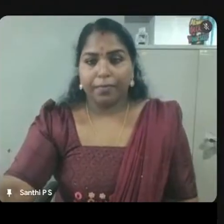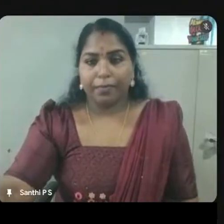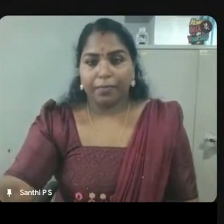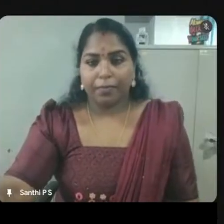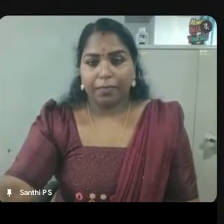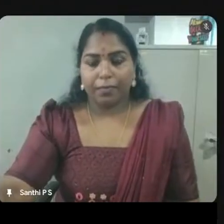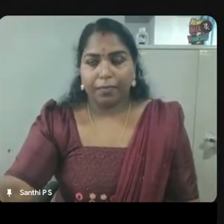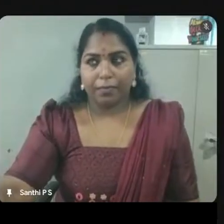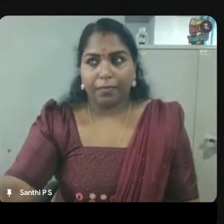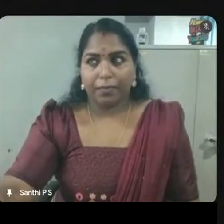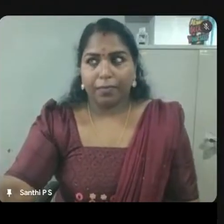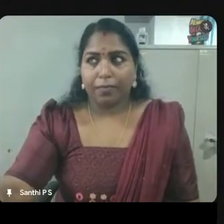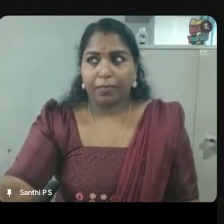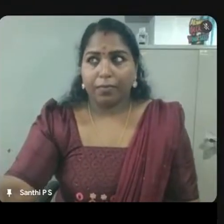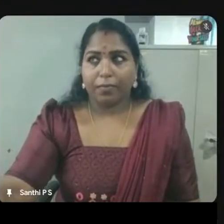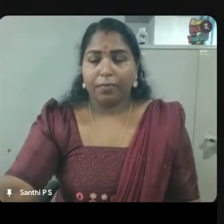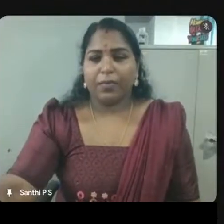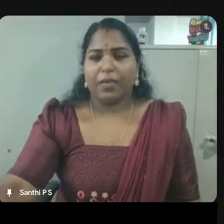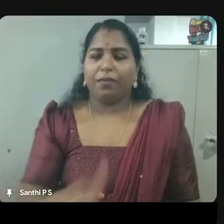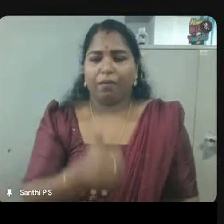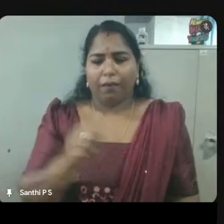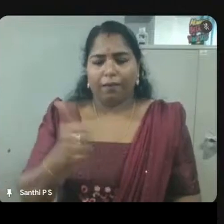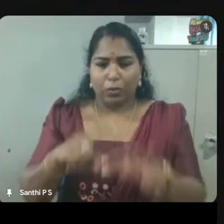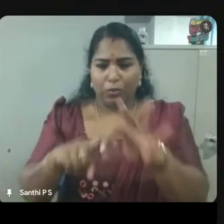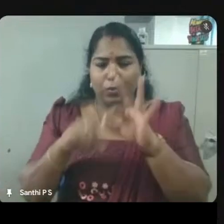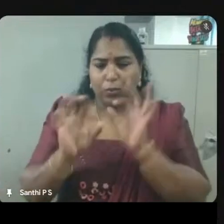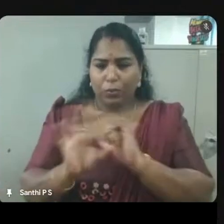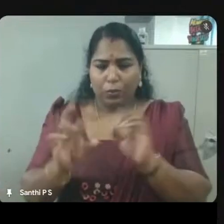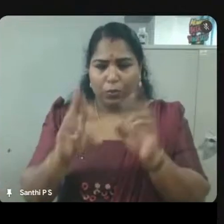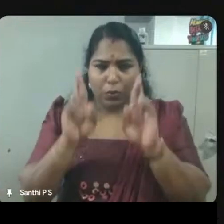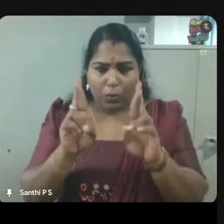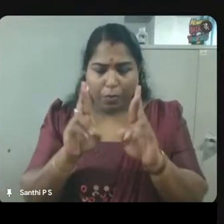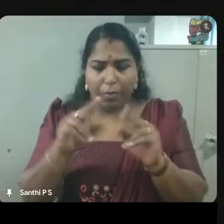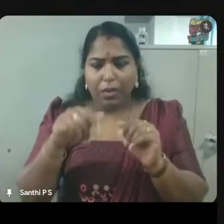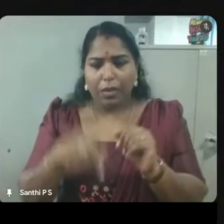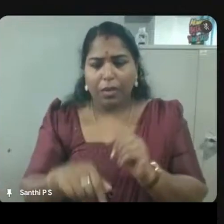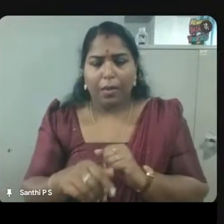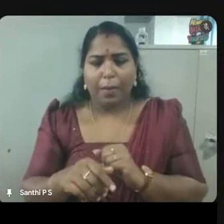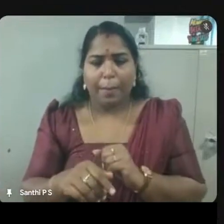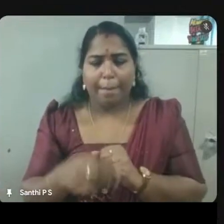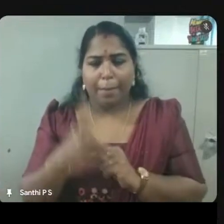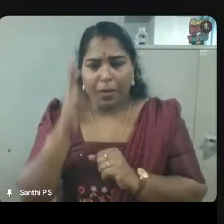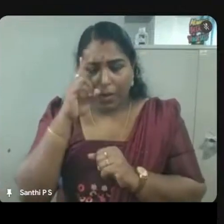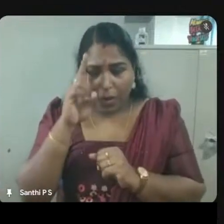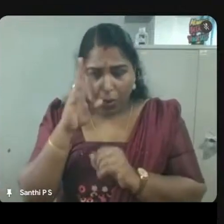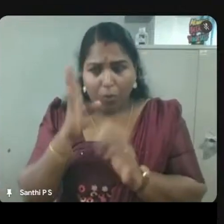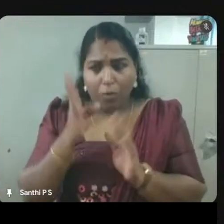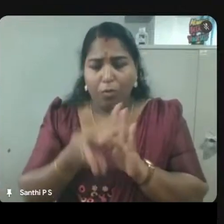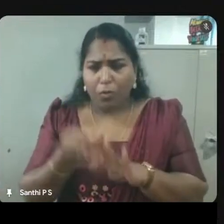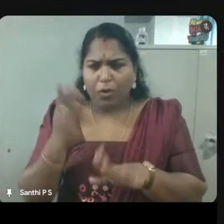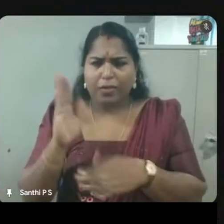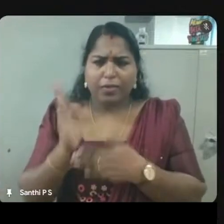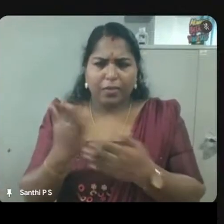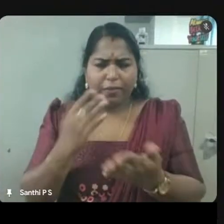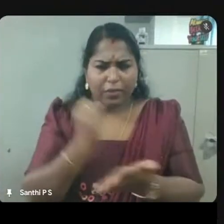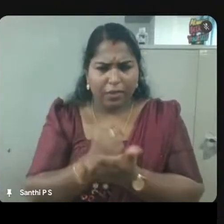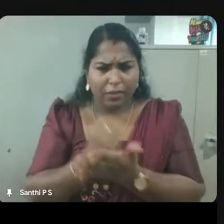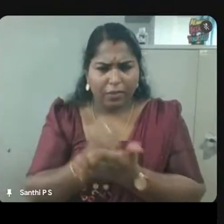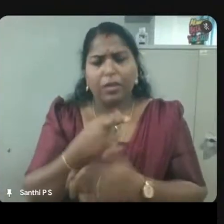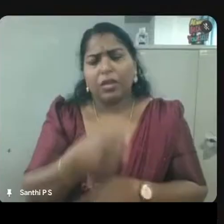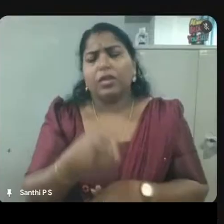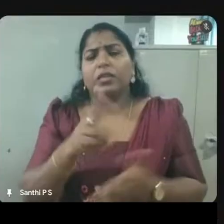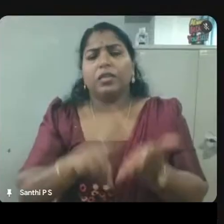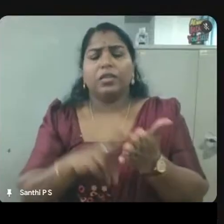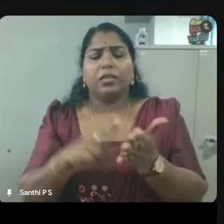മറ്റു ചോദ്യങ്ങളോ ഒന്നുമില്ല എന്ന് വിശ്വസിക്കുന്നു. നിങ്ങൾക്ക് കൂടുതൽ എന്തെങ്കിലും സംശയങ്ങളോ സർവീസുകളോ അന്വേഷിക്കുന്നത് വേണമെന്നുണ്ടെങ്കിൽ തീർച്ചയായും നിങ്ങളെ സ്ക്രീനിൽ